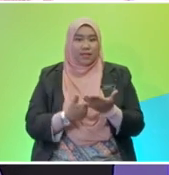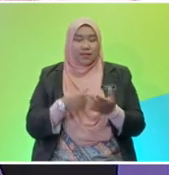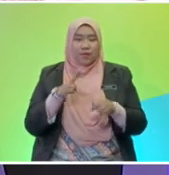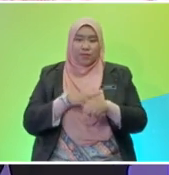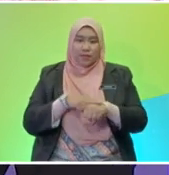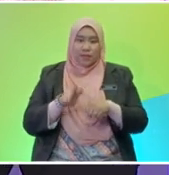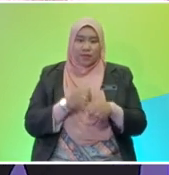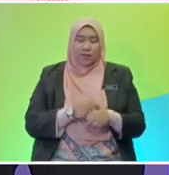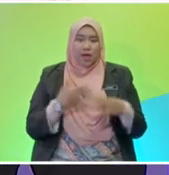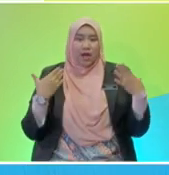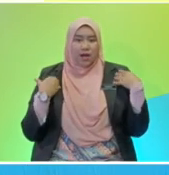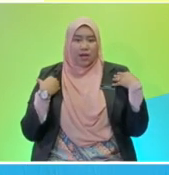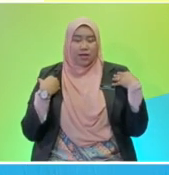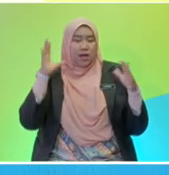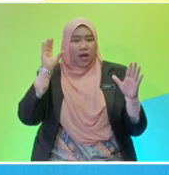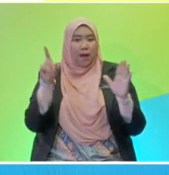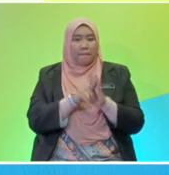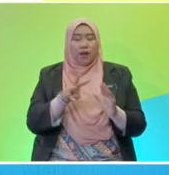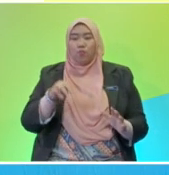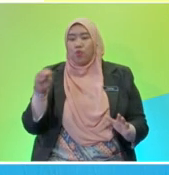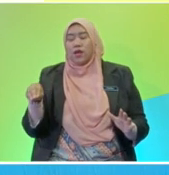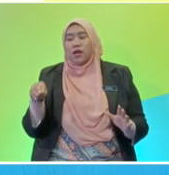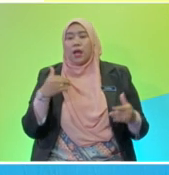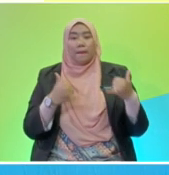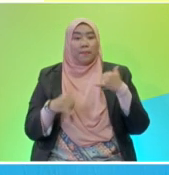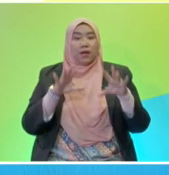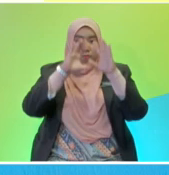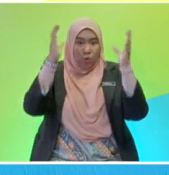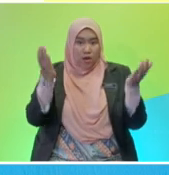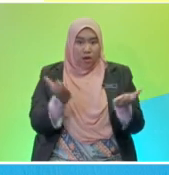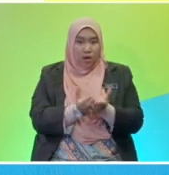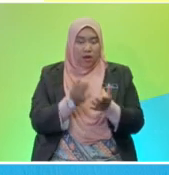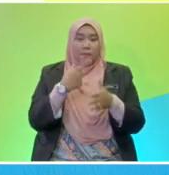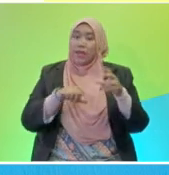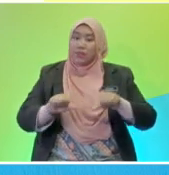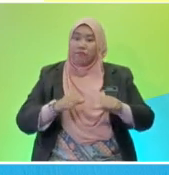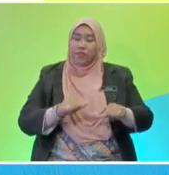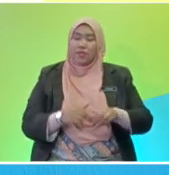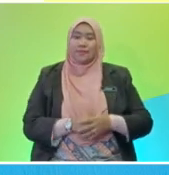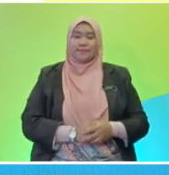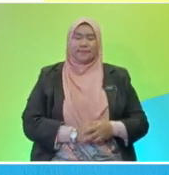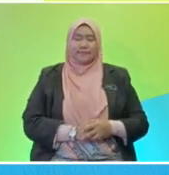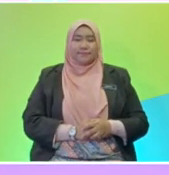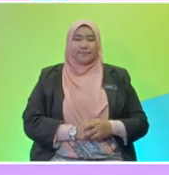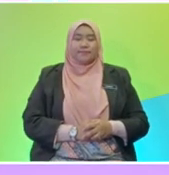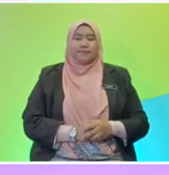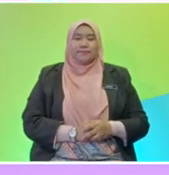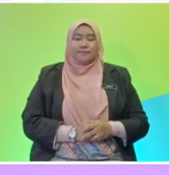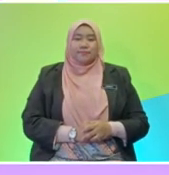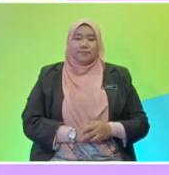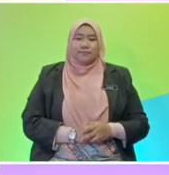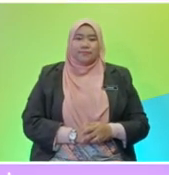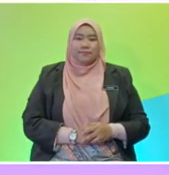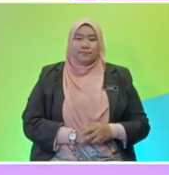Ada gempa murid sedang bermain bola agak-aga activity nya harganya Hobi mereka